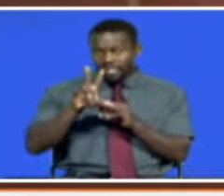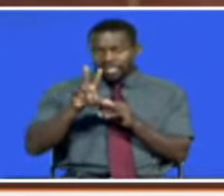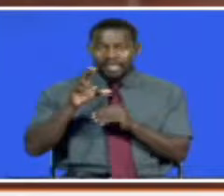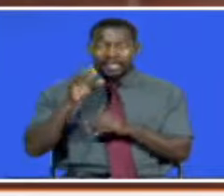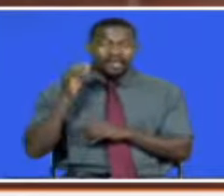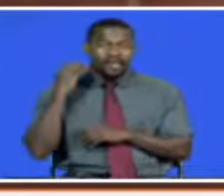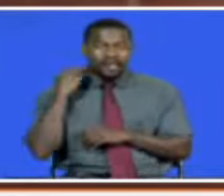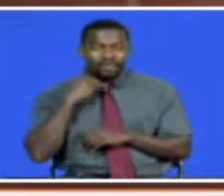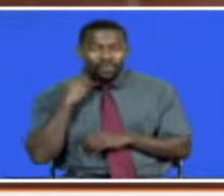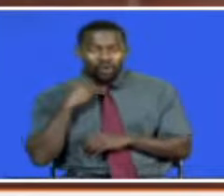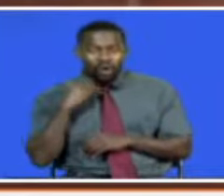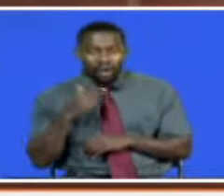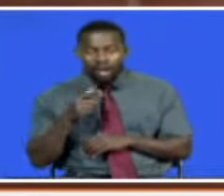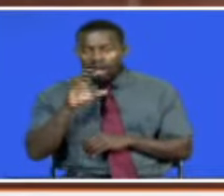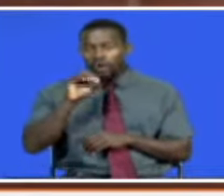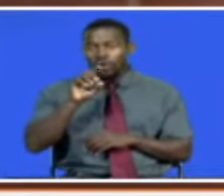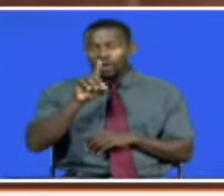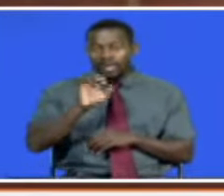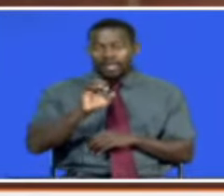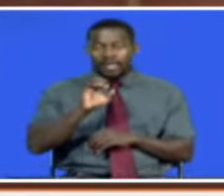Code, CPC, Cap